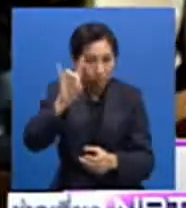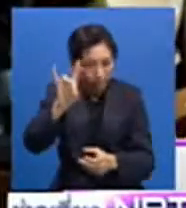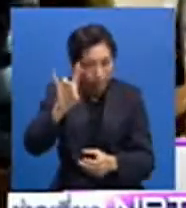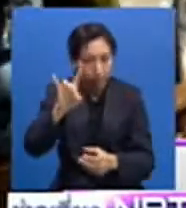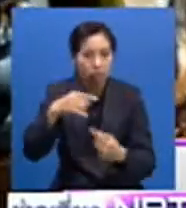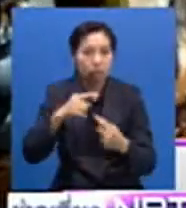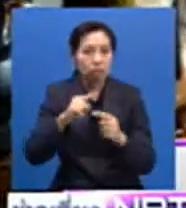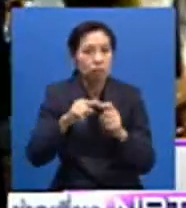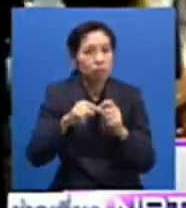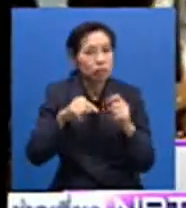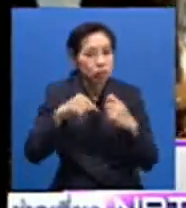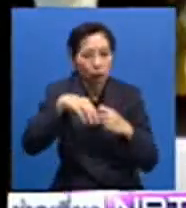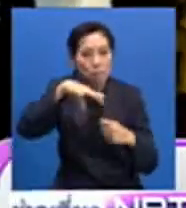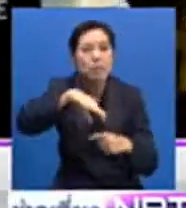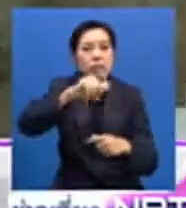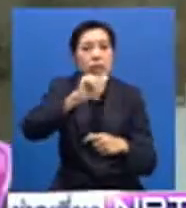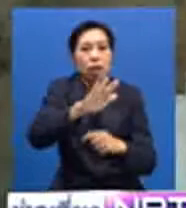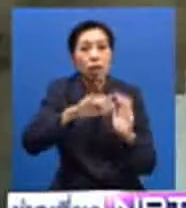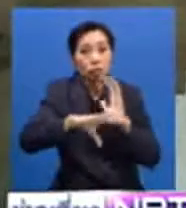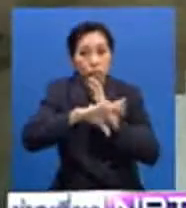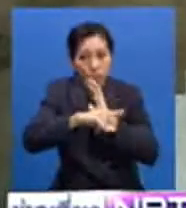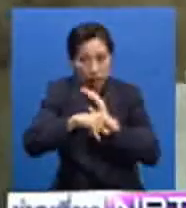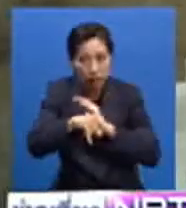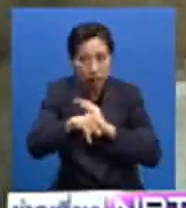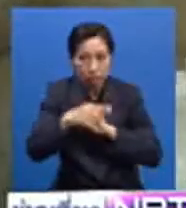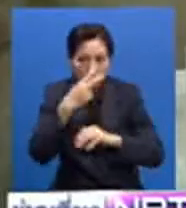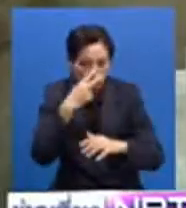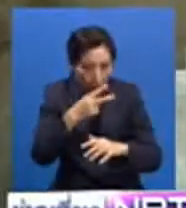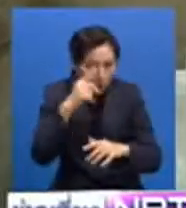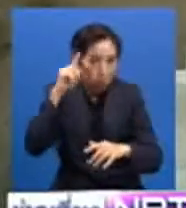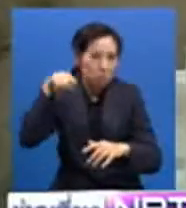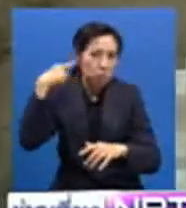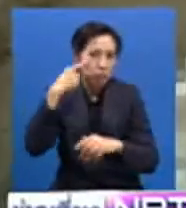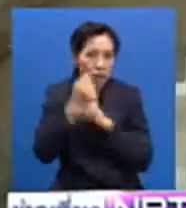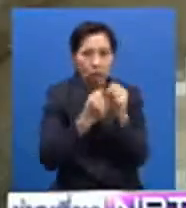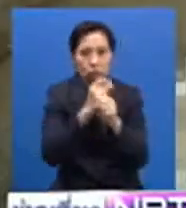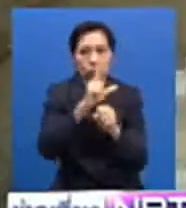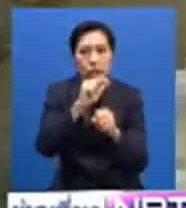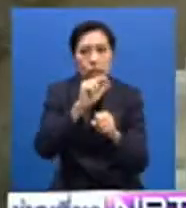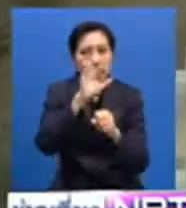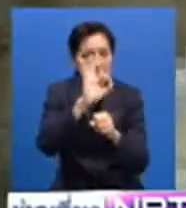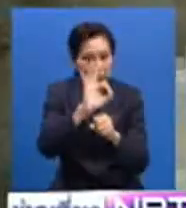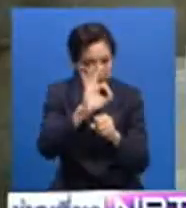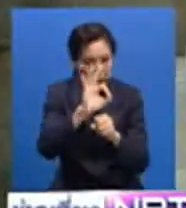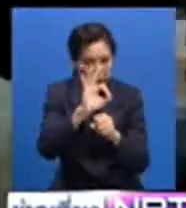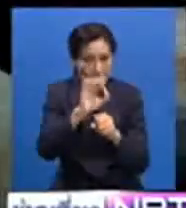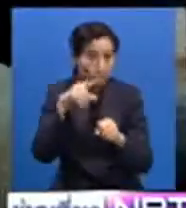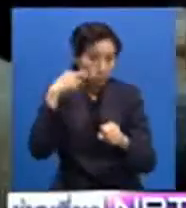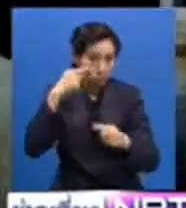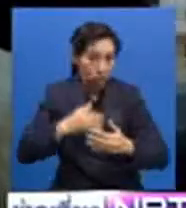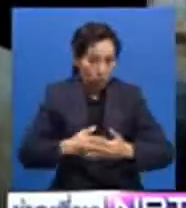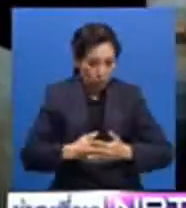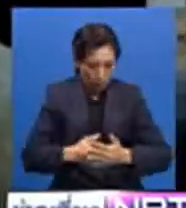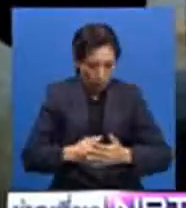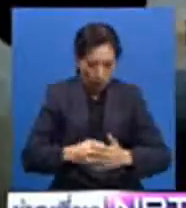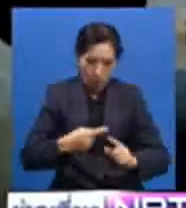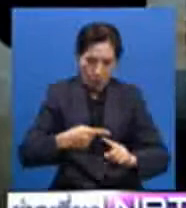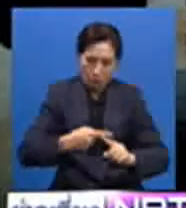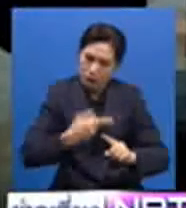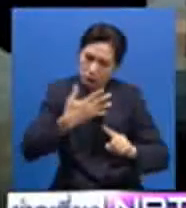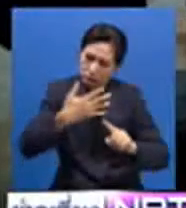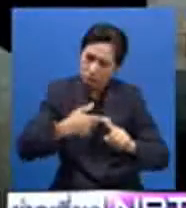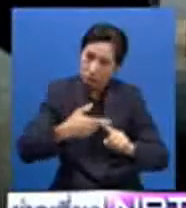ตำบลนาป่าอำเภอเมืองทำให้นางกัญญารัตน์พลเผ่าอายุ 29ปีซึ่งกำลังตั้งครรภ์ 5-6เดือน